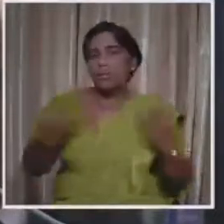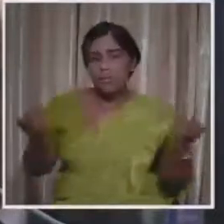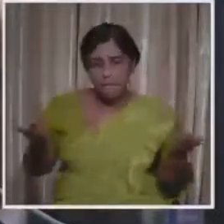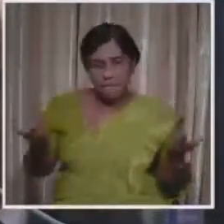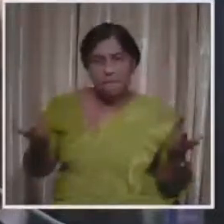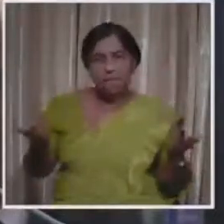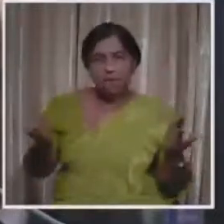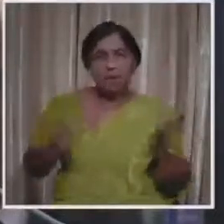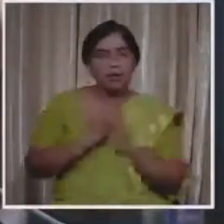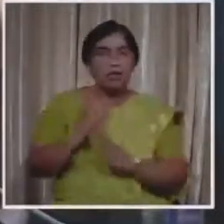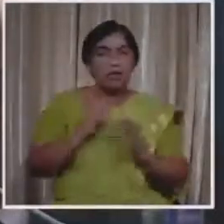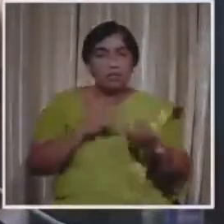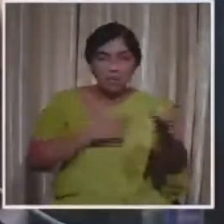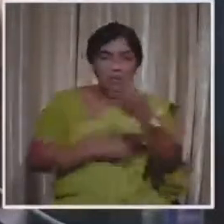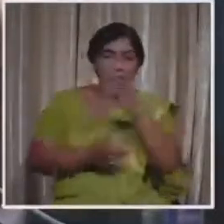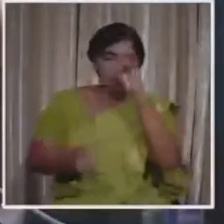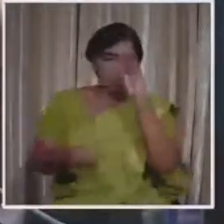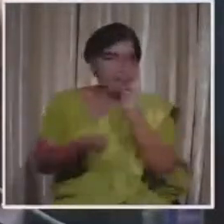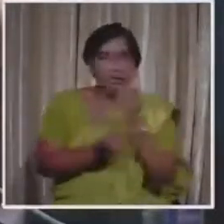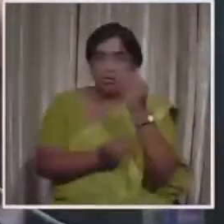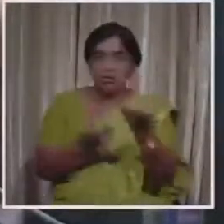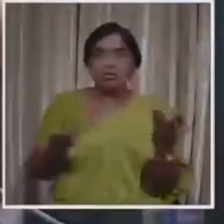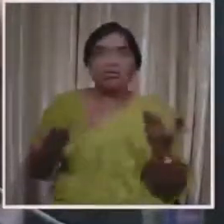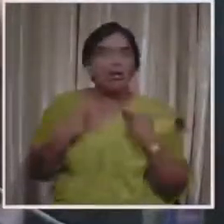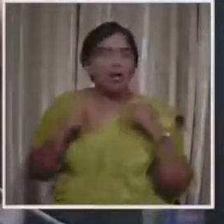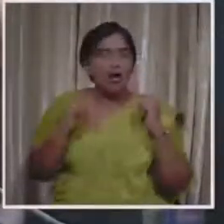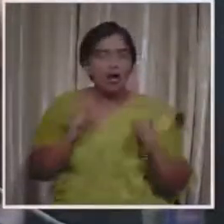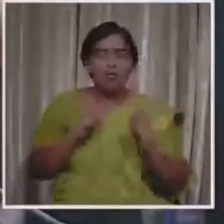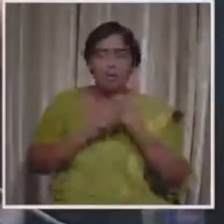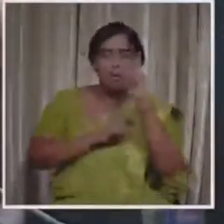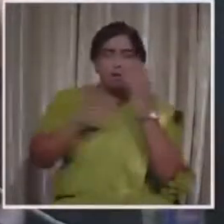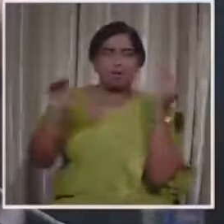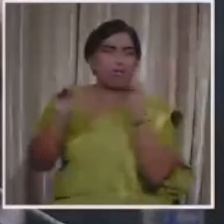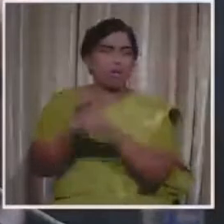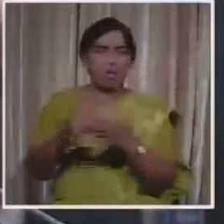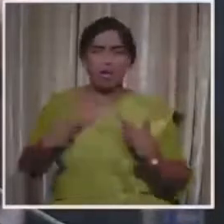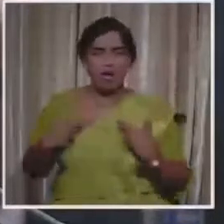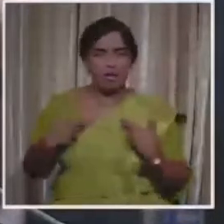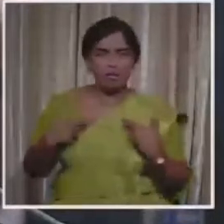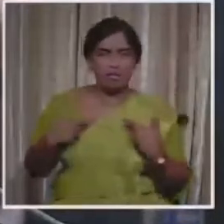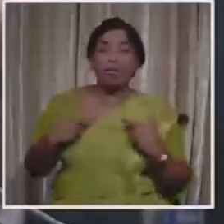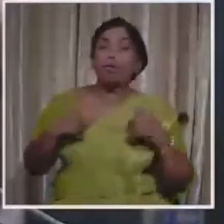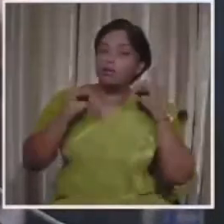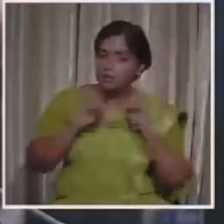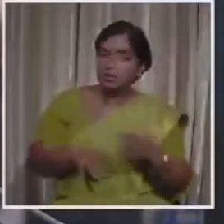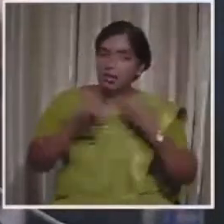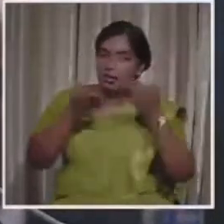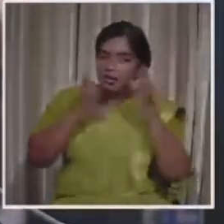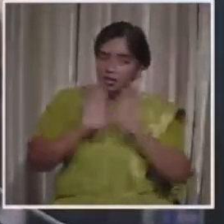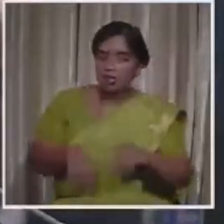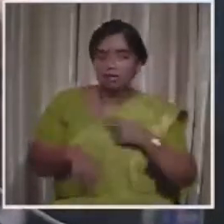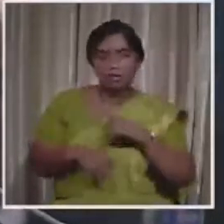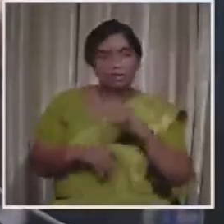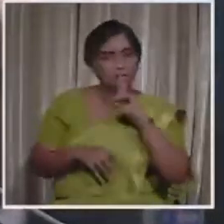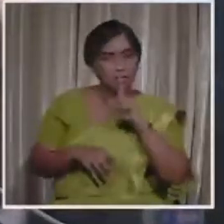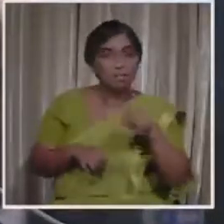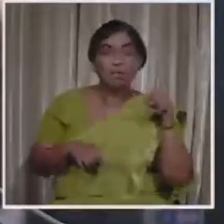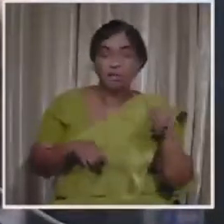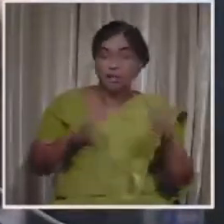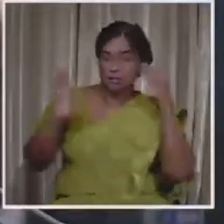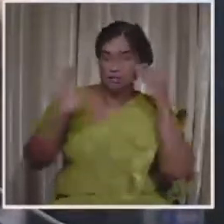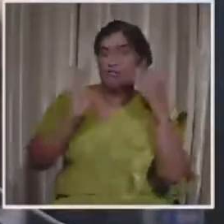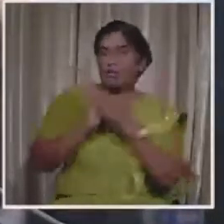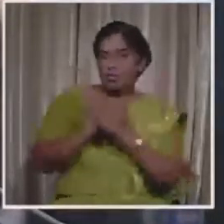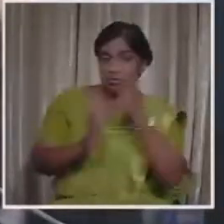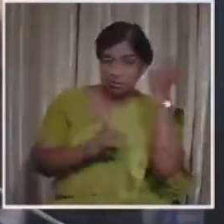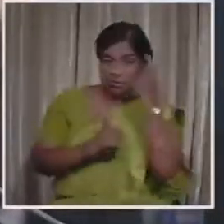अभी मे मंत्री आरक्षा अद्दे बैना अभी कोहमद पार्मेन्न गार कथा नायक तुम्हारी अवसान विद्य मे सिद्धिया पील